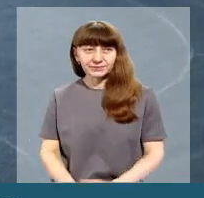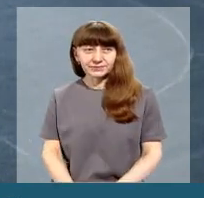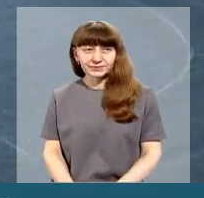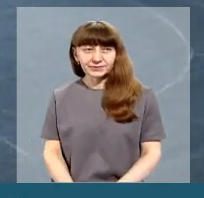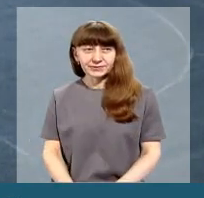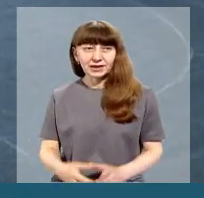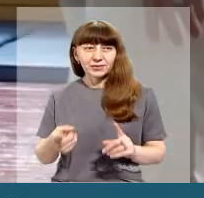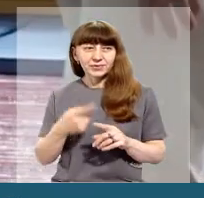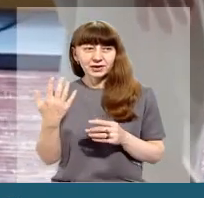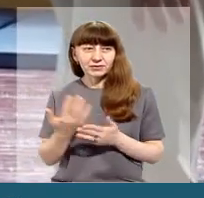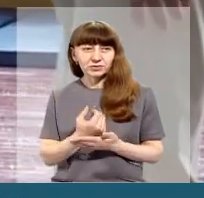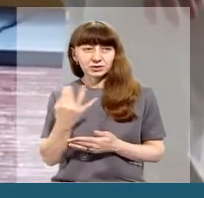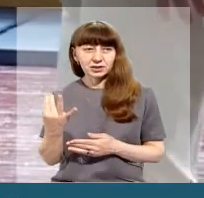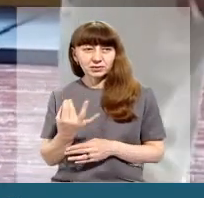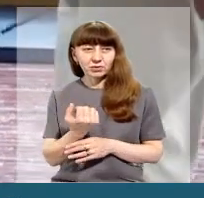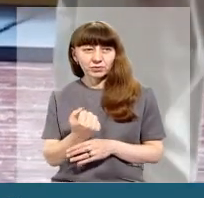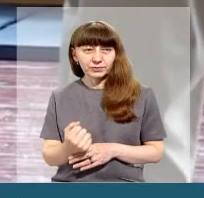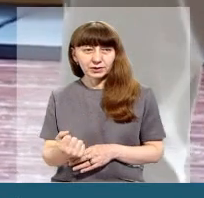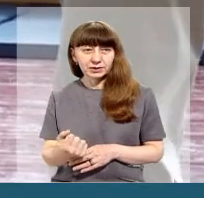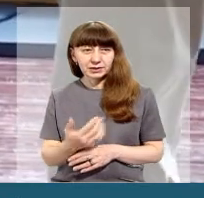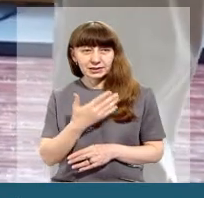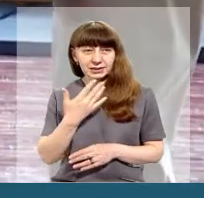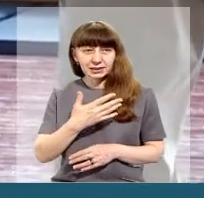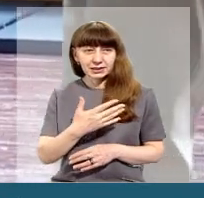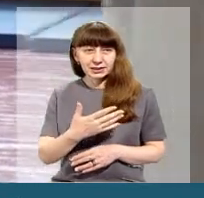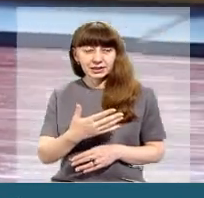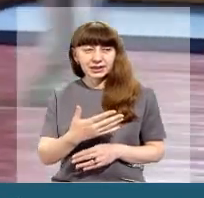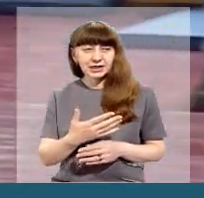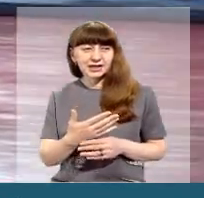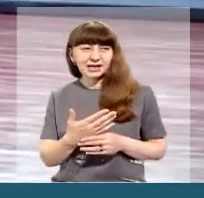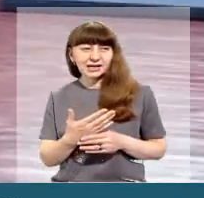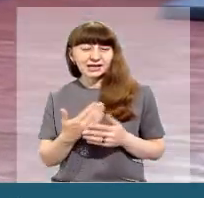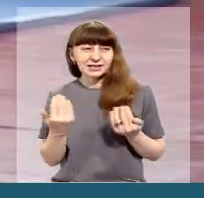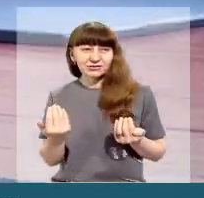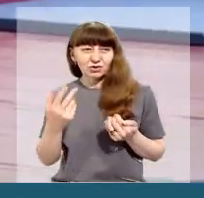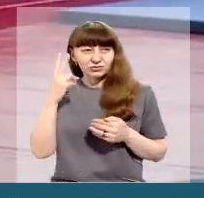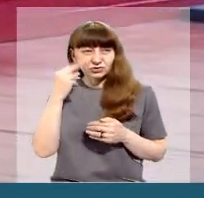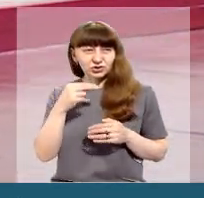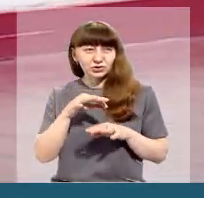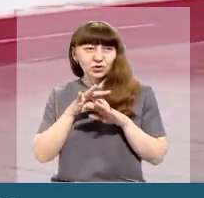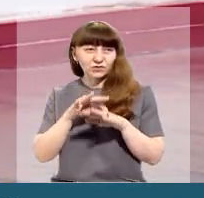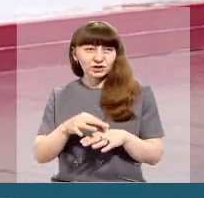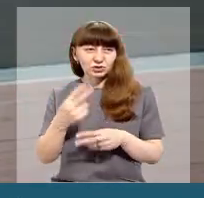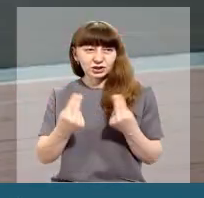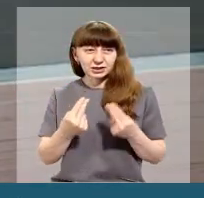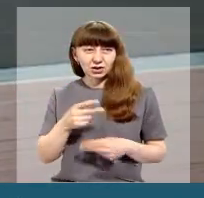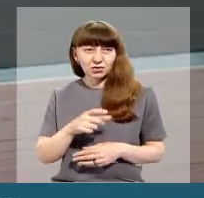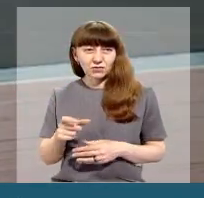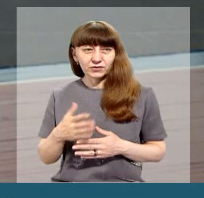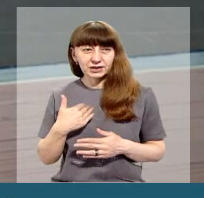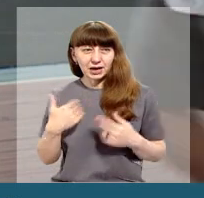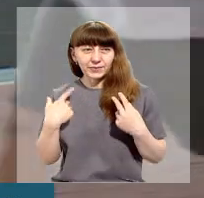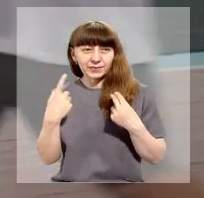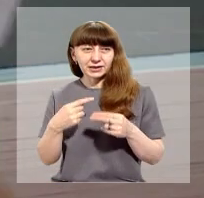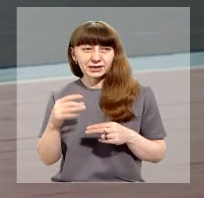участник. Первые успехи и победы не заставили себя долго ждать. Сегодня Нурбек в числе ведущих игроков. Я